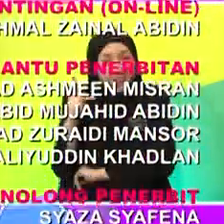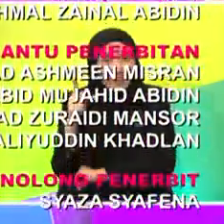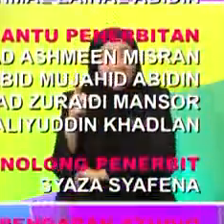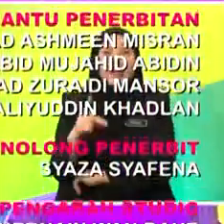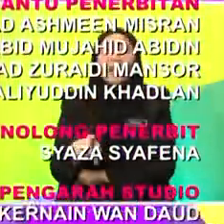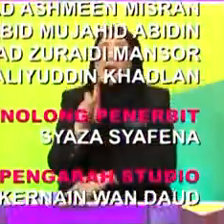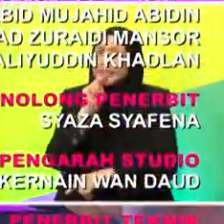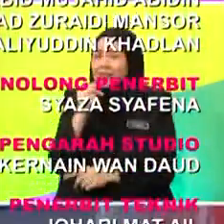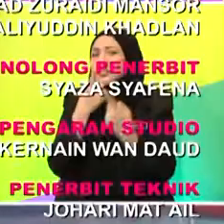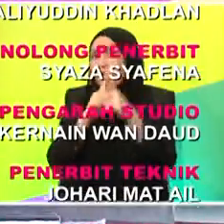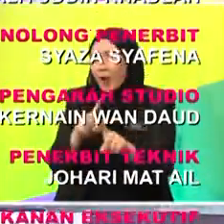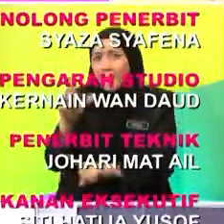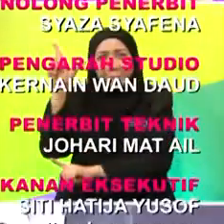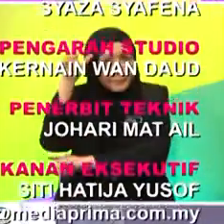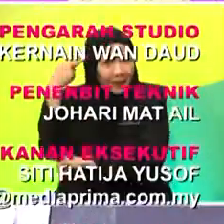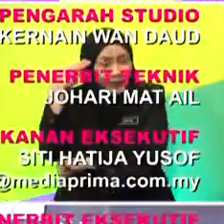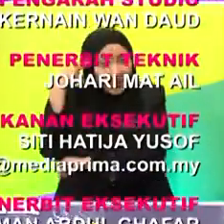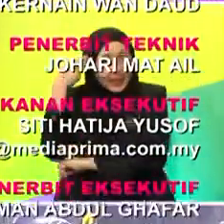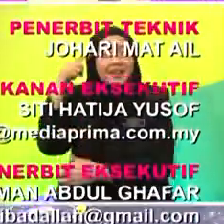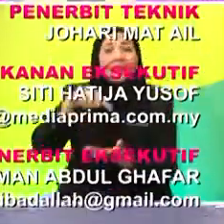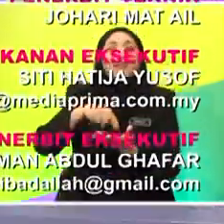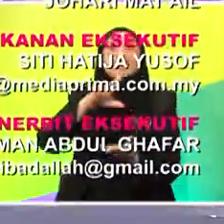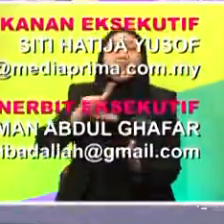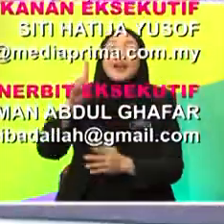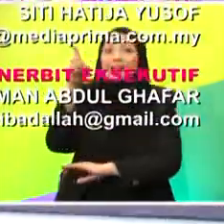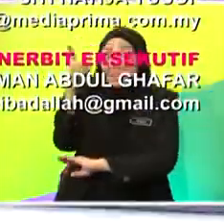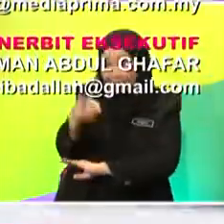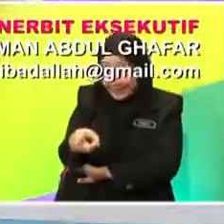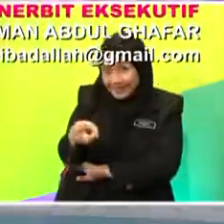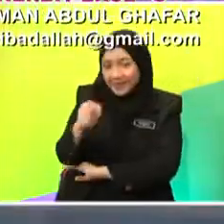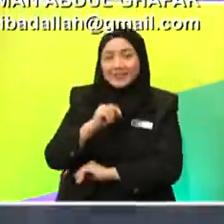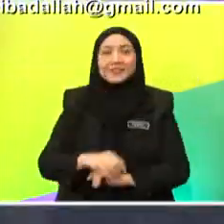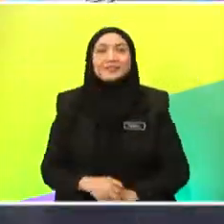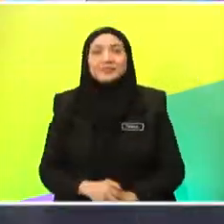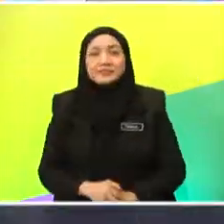jawab Hakim Inilah dia ok